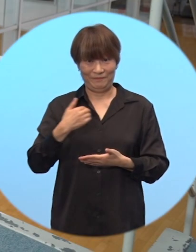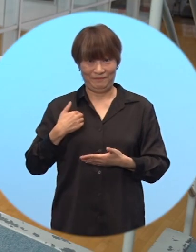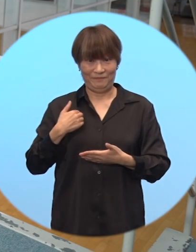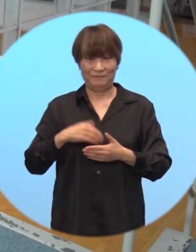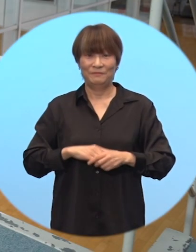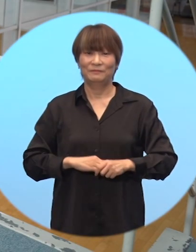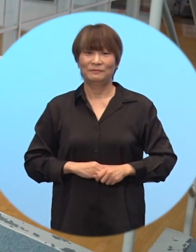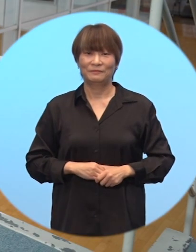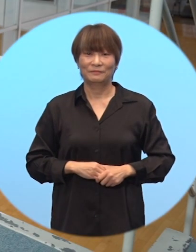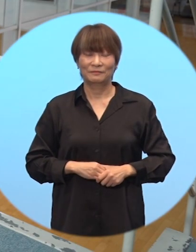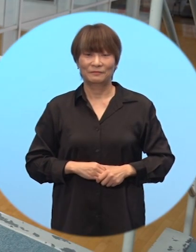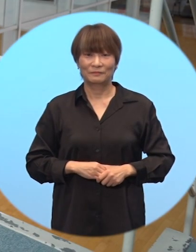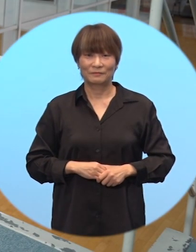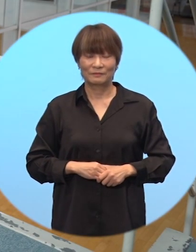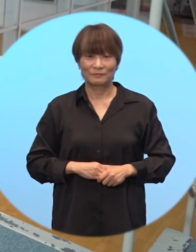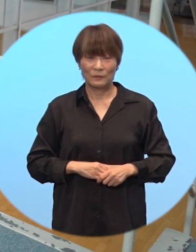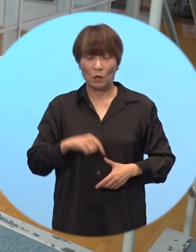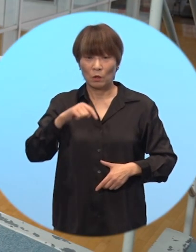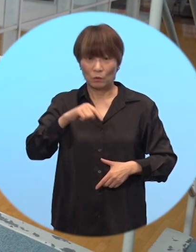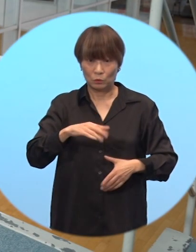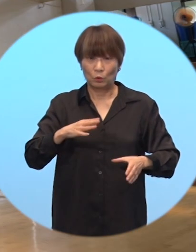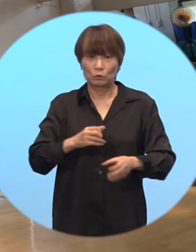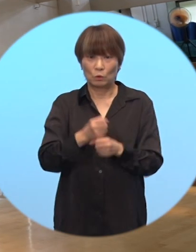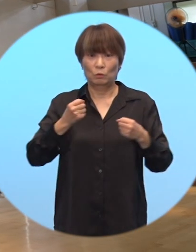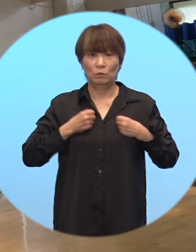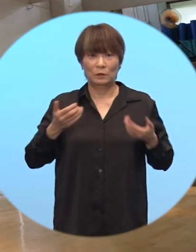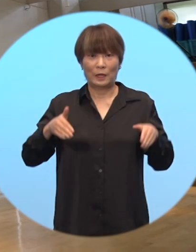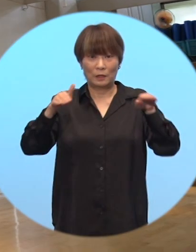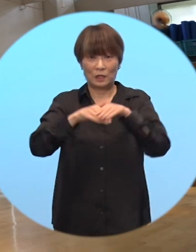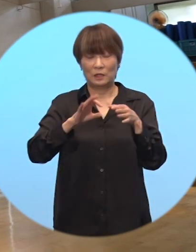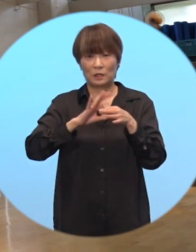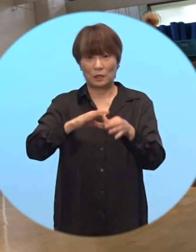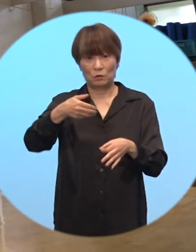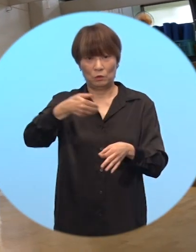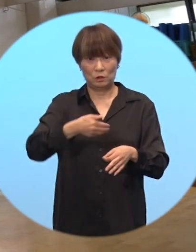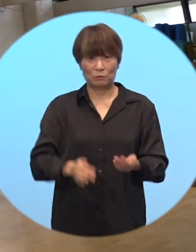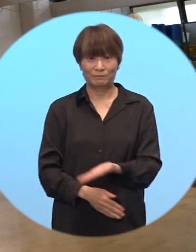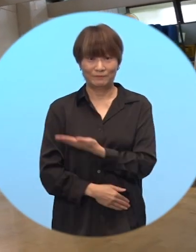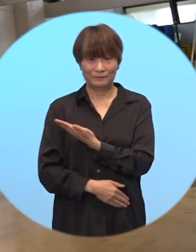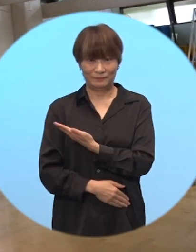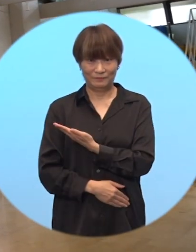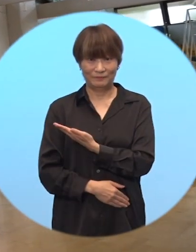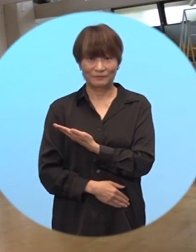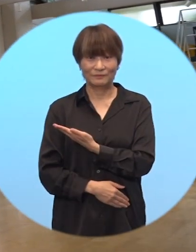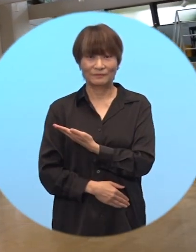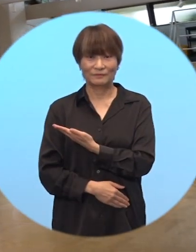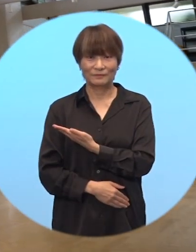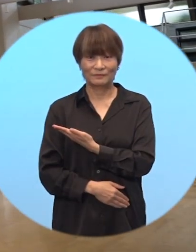金沢市総合体育館に関するお問い合わせはこちらまで。